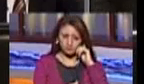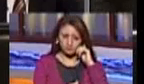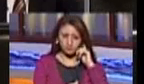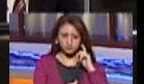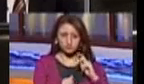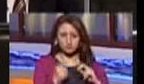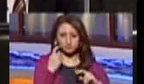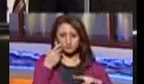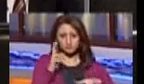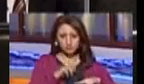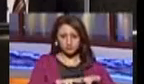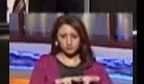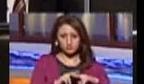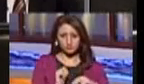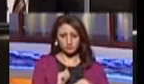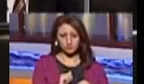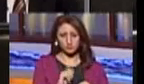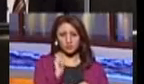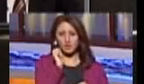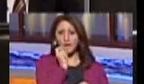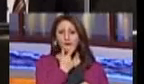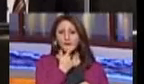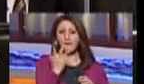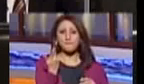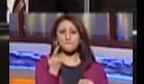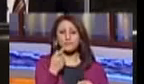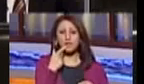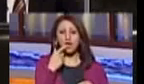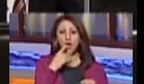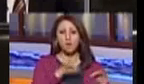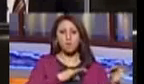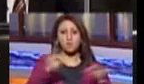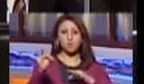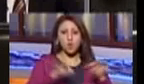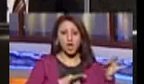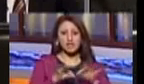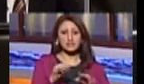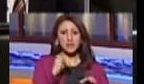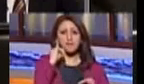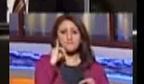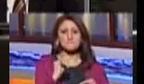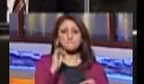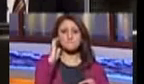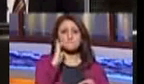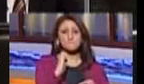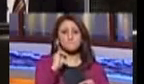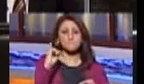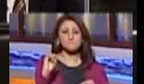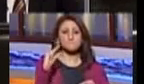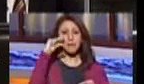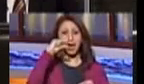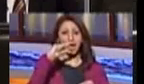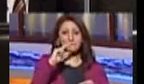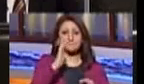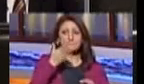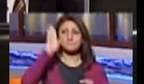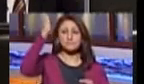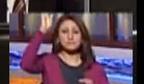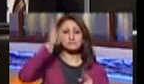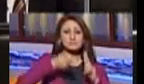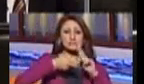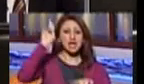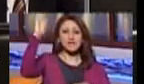في ضوء ما تفضلت به حضرتك، متى يعود المهندس رشيد محمد رشيد الى مصر؟ والله يا فندم ما ان تتم اجراءات